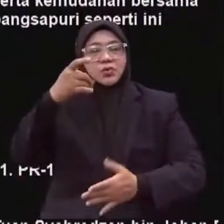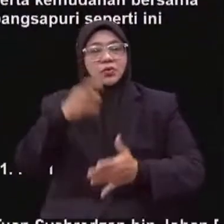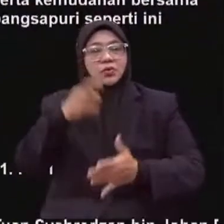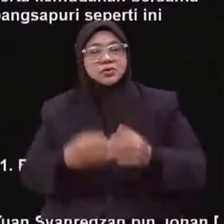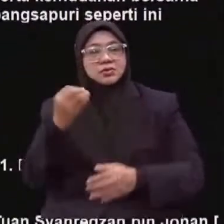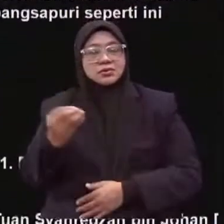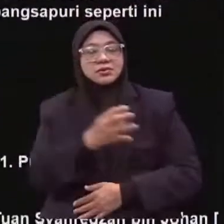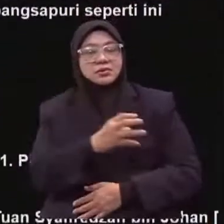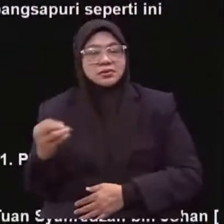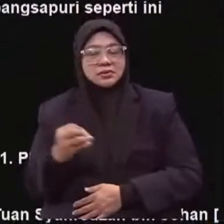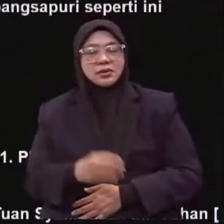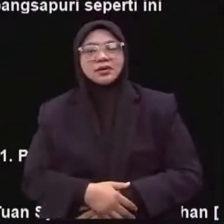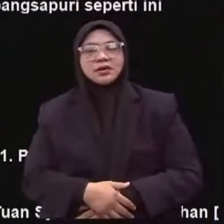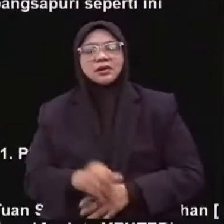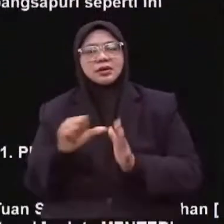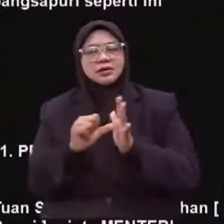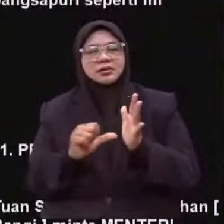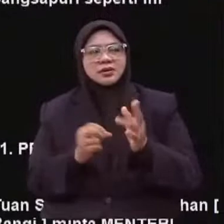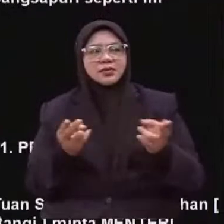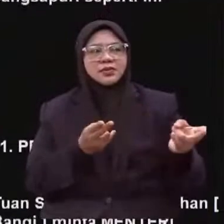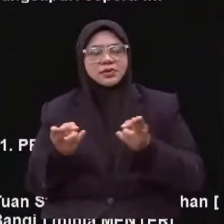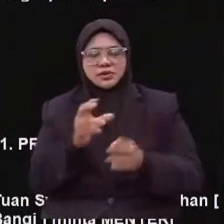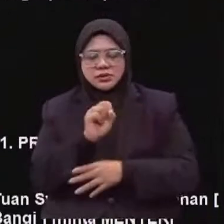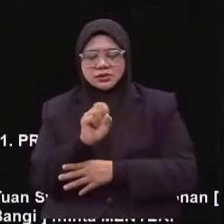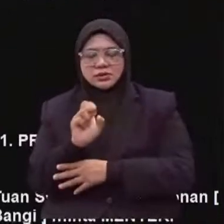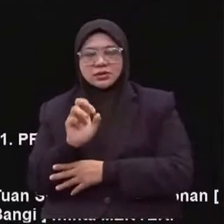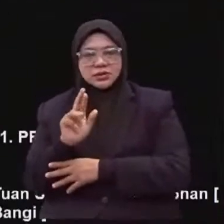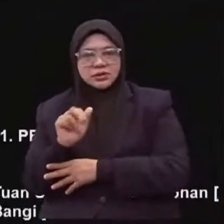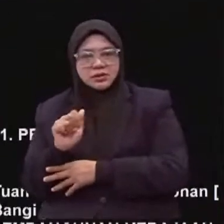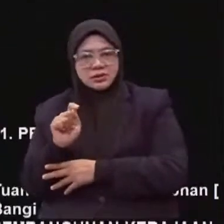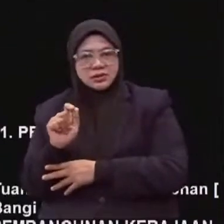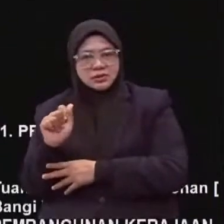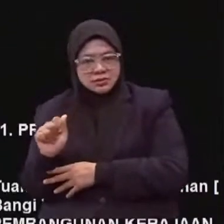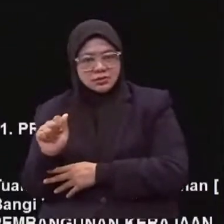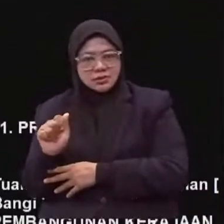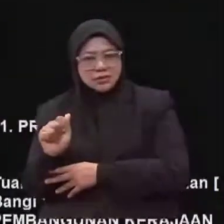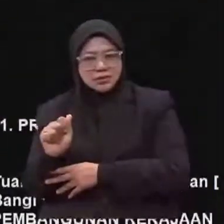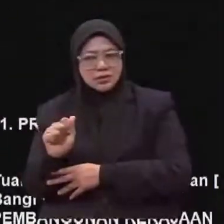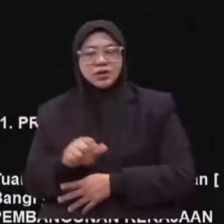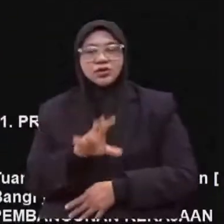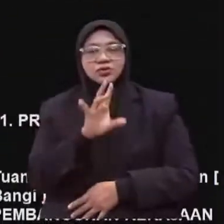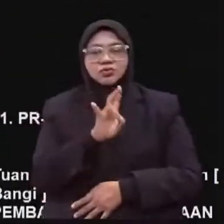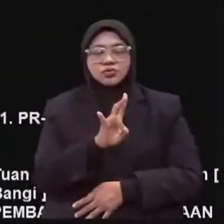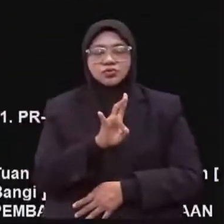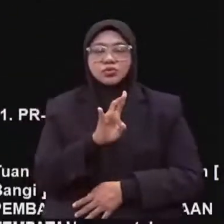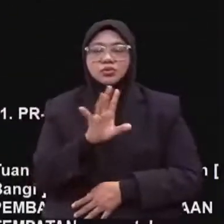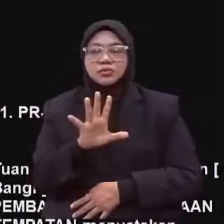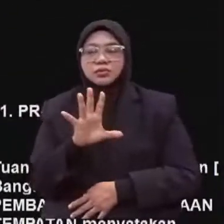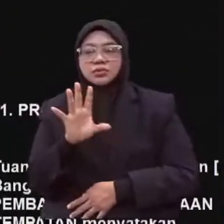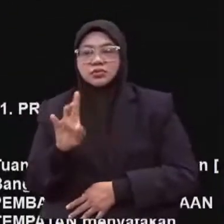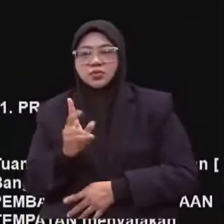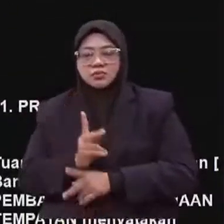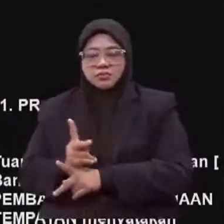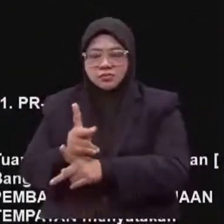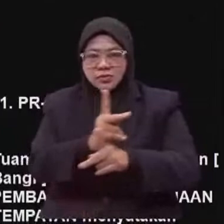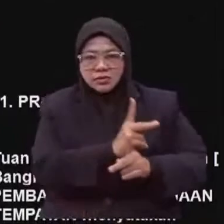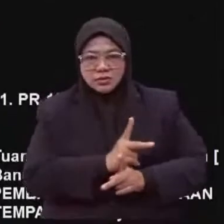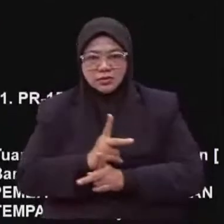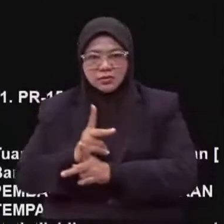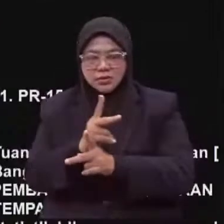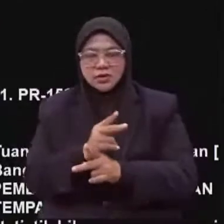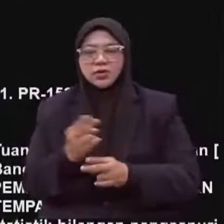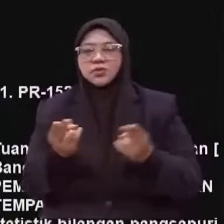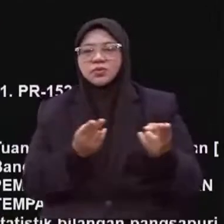ahli yang bohongan atau pengurusan strata 2013 ataupun akta 757 mengawal Selia urusan